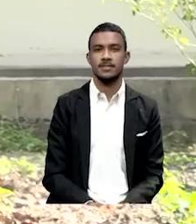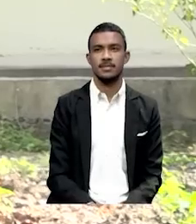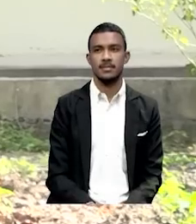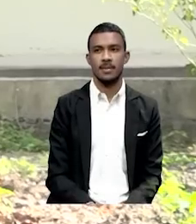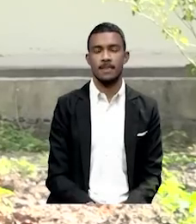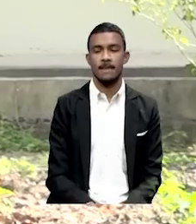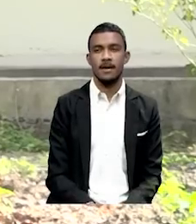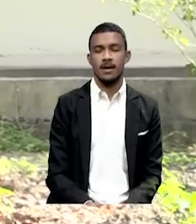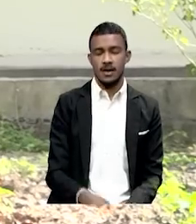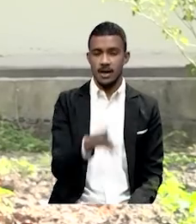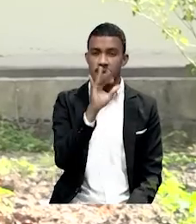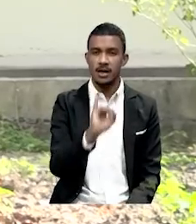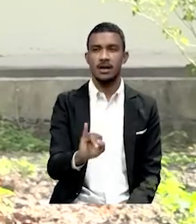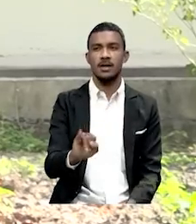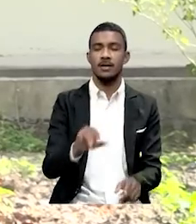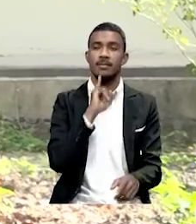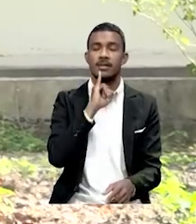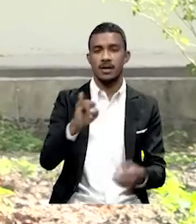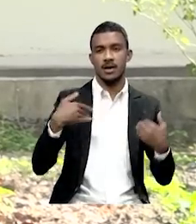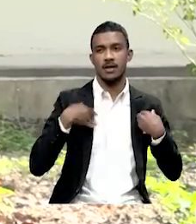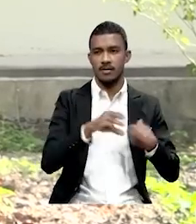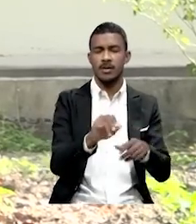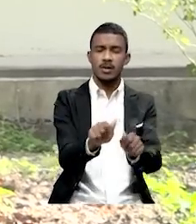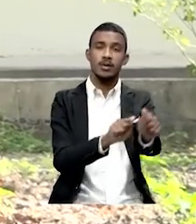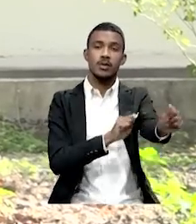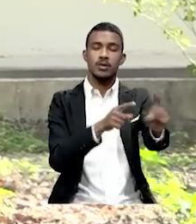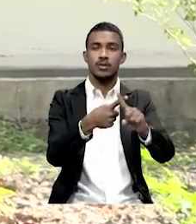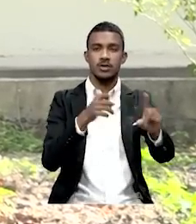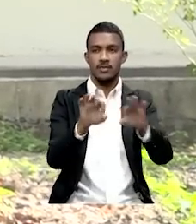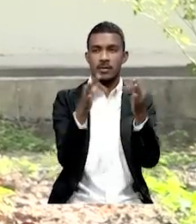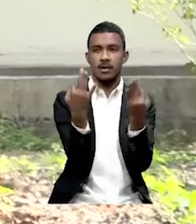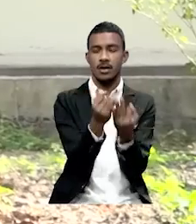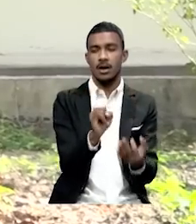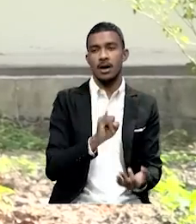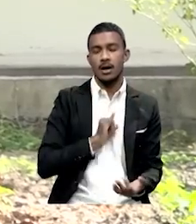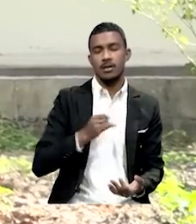So ya dilihat ya fan lima lawan sa dua kelas susu family lima lawan stres lo sa.